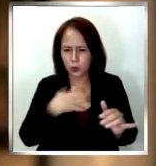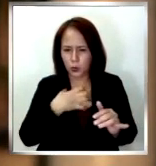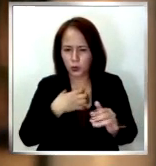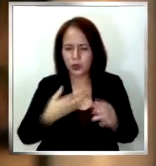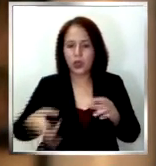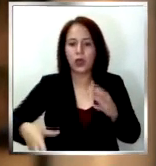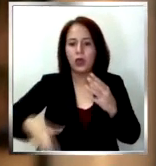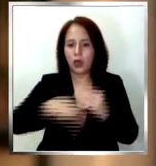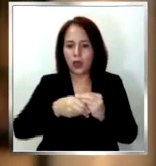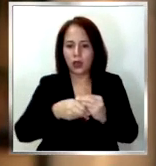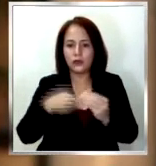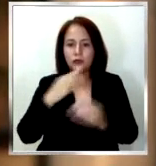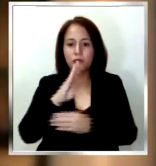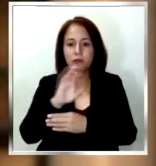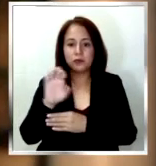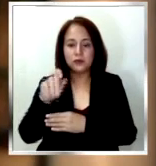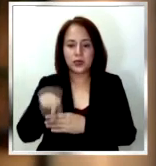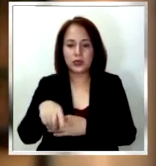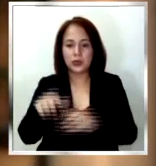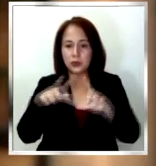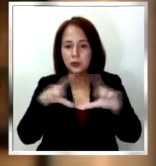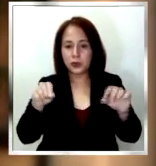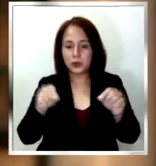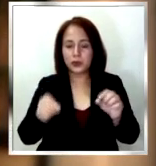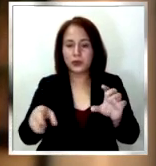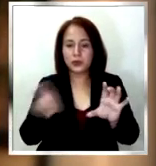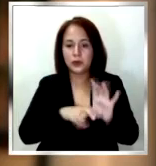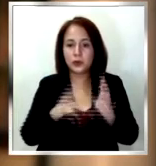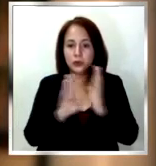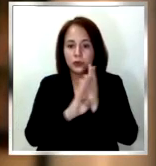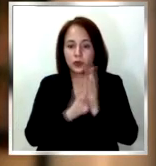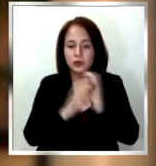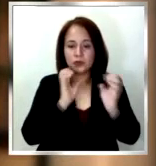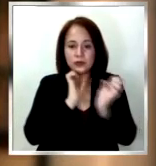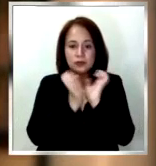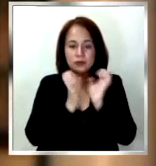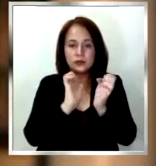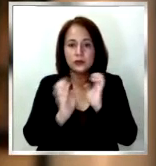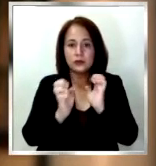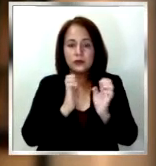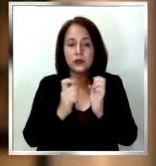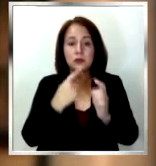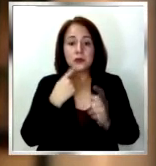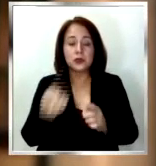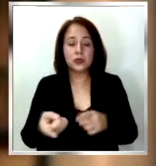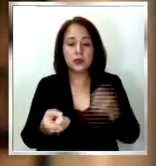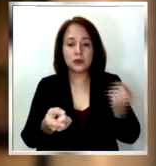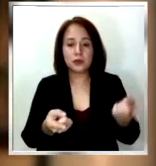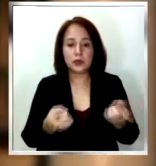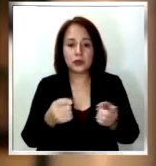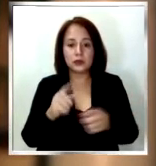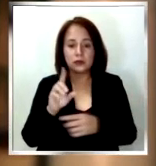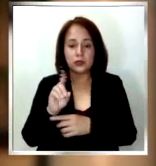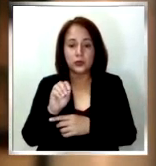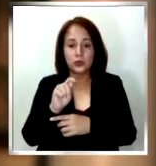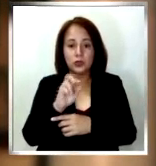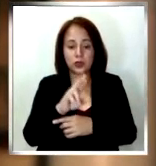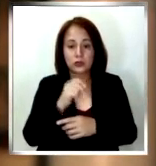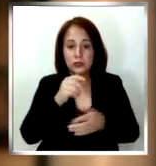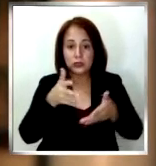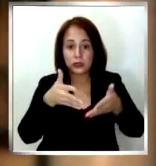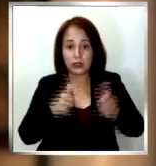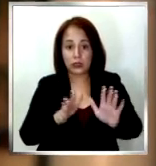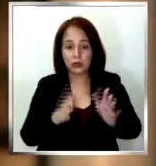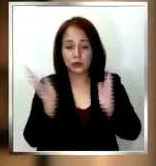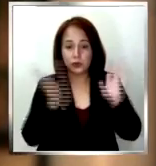mga beep card para makasakay sa mga bus sa EDSA. May babala naman ang Department of Transportation kung hindi papayag ang service provider na tanggalin ang